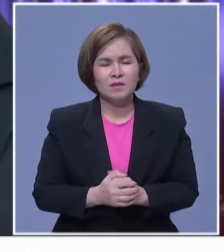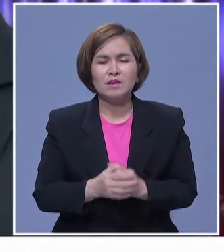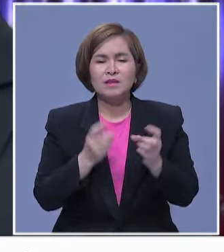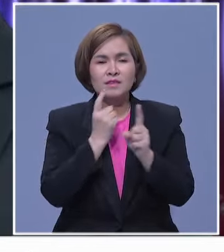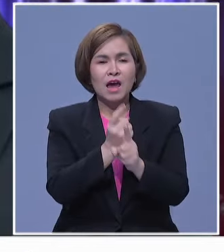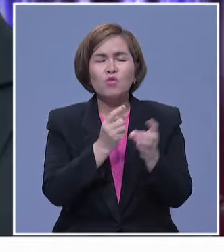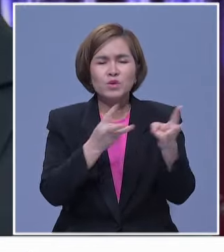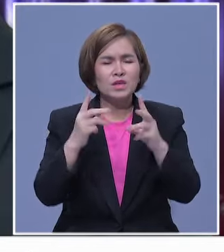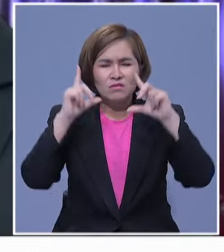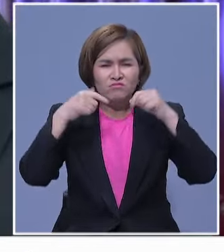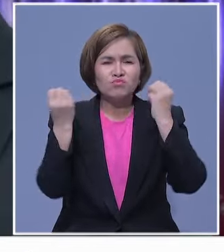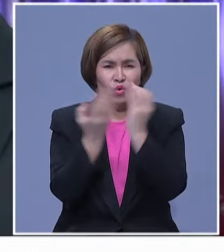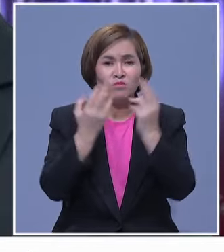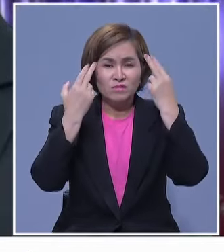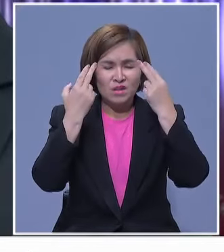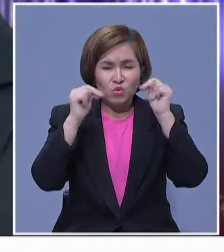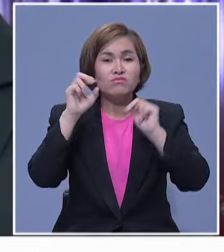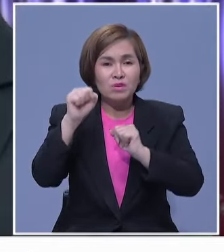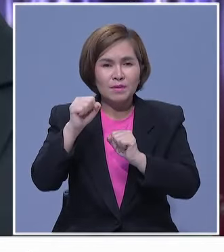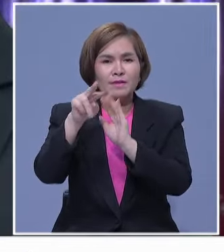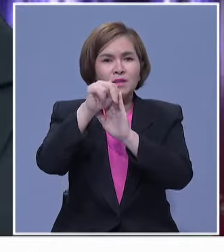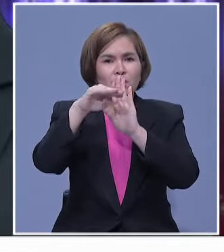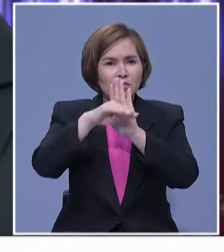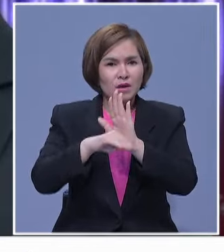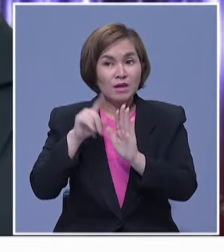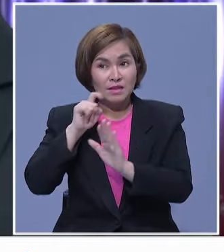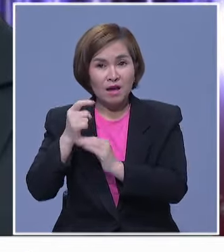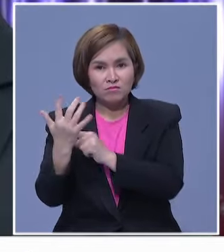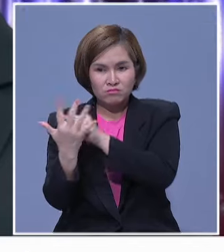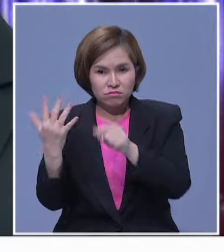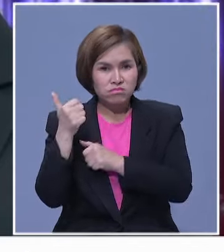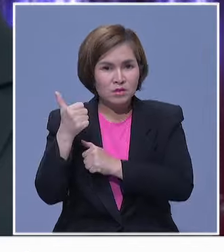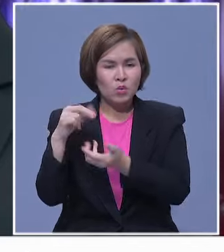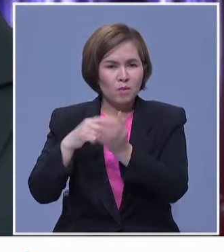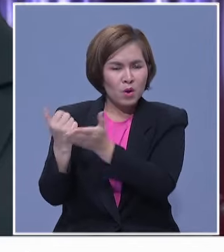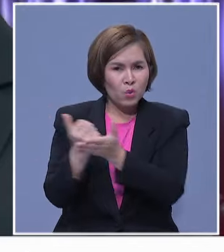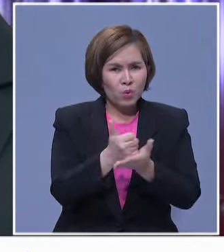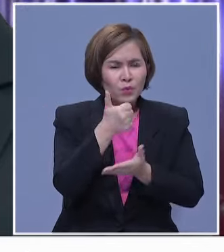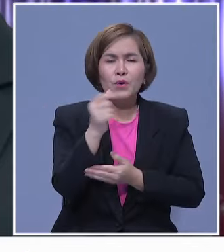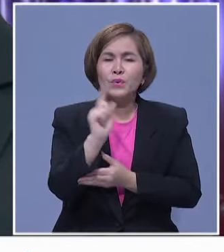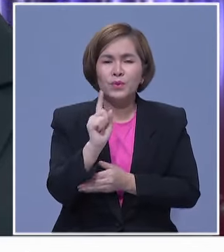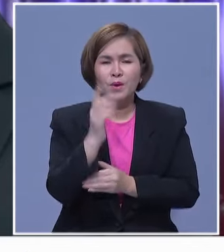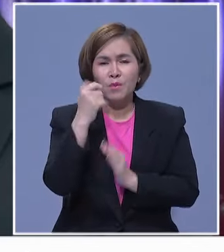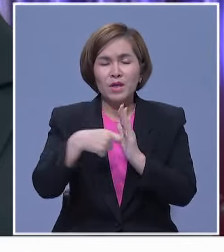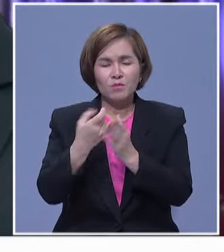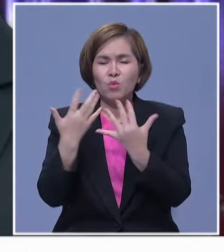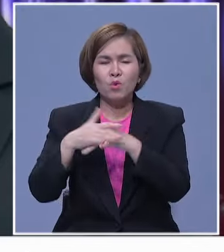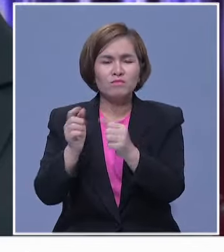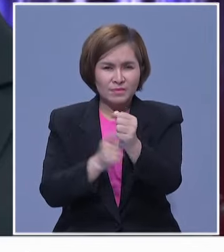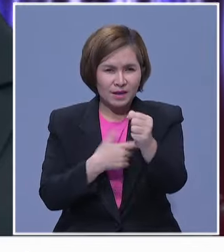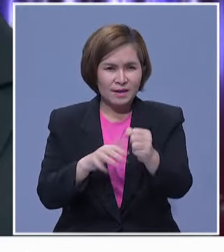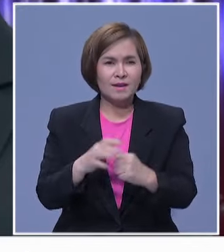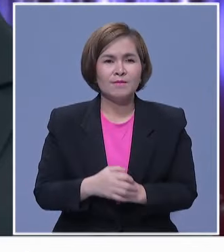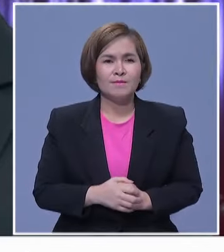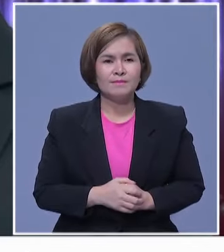แง่ภาพไม่ดีกับนายกอยู่แล้วแต่ว่าในแง่ของนโยบายจะช่วยได้ไหมคะเพราะแต่ละคนก็โอ้โหตั้งแต่สมัยไทยรักไทยหรือว่าจริงๆแล้วเขาต้องการให้มีการรีมายด์ถึงคุ